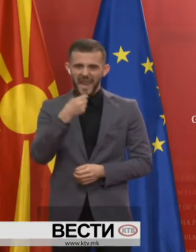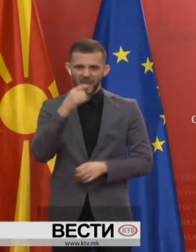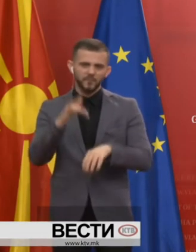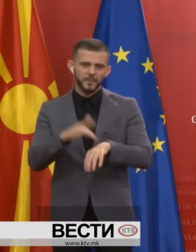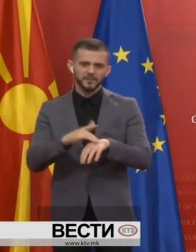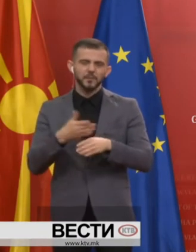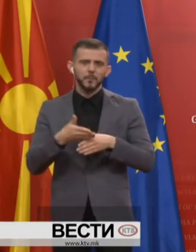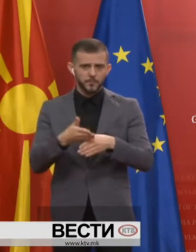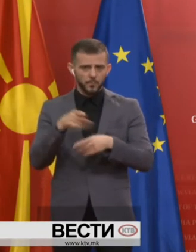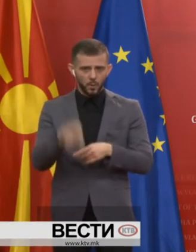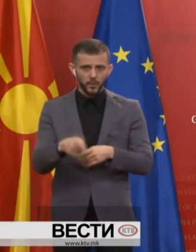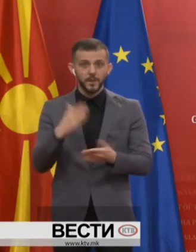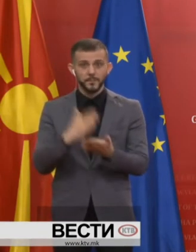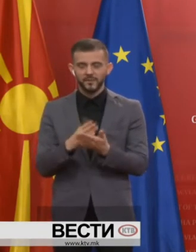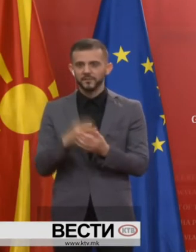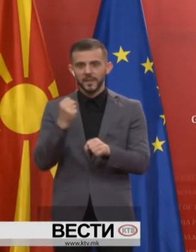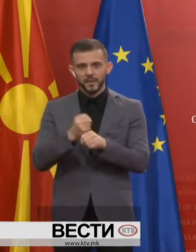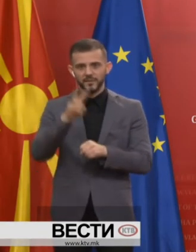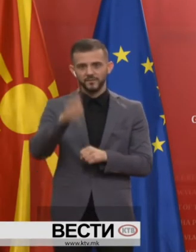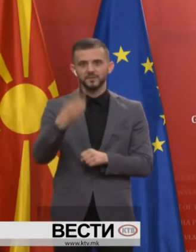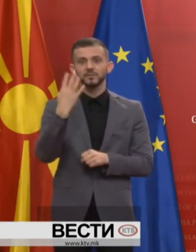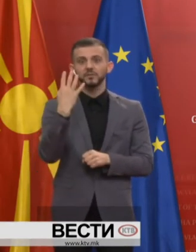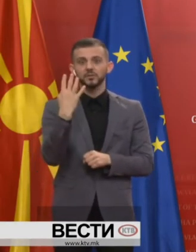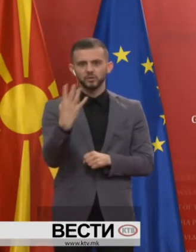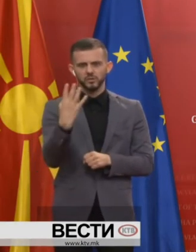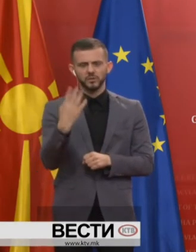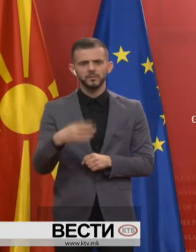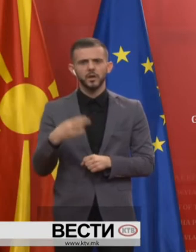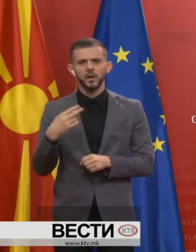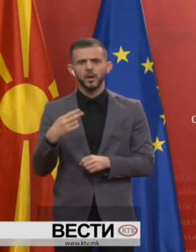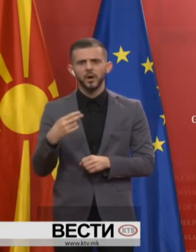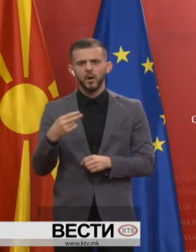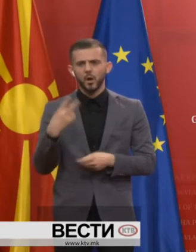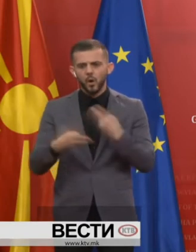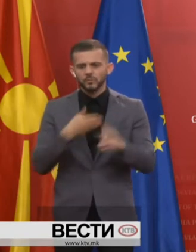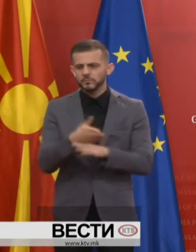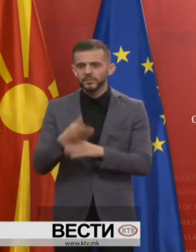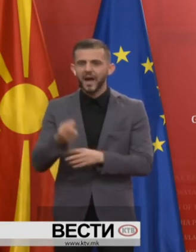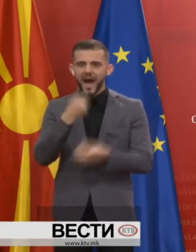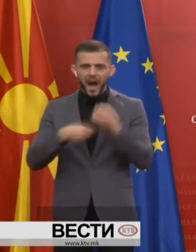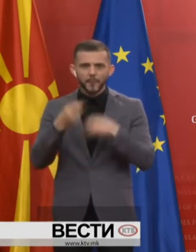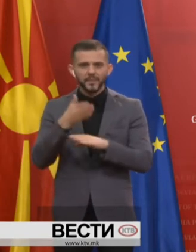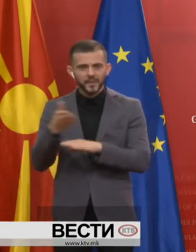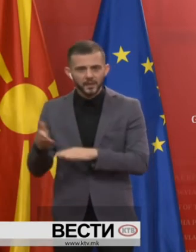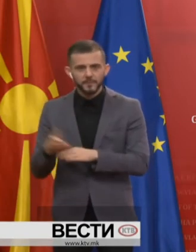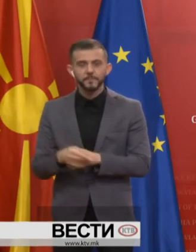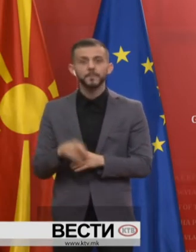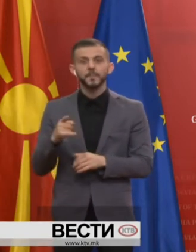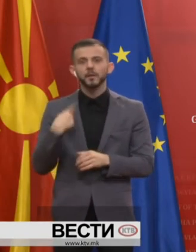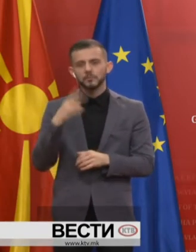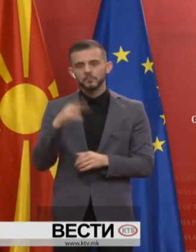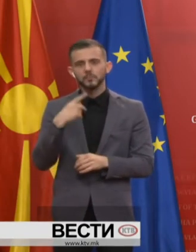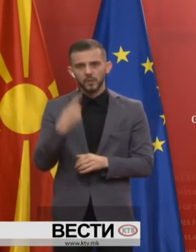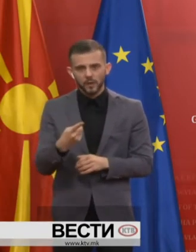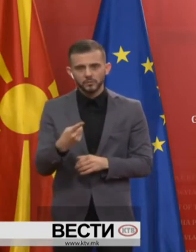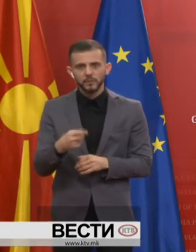помагала има извршено 240 контроли на веледрогерии и аптеки. Може да се посочи дека при